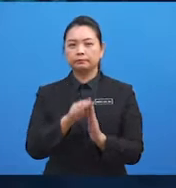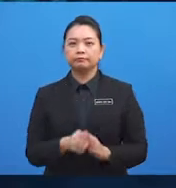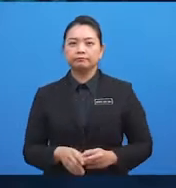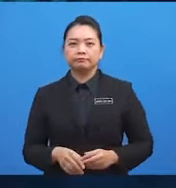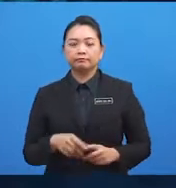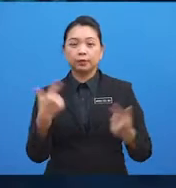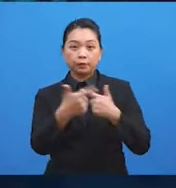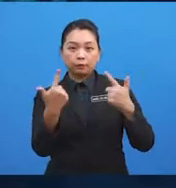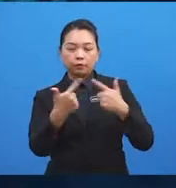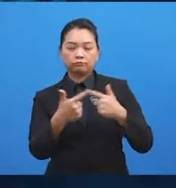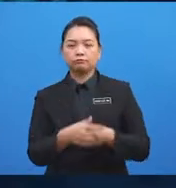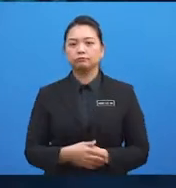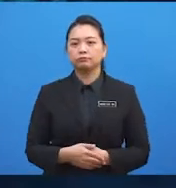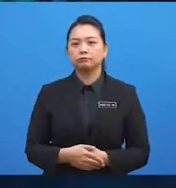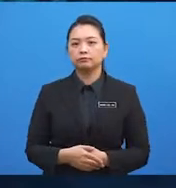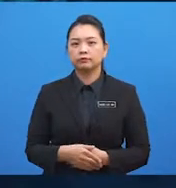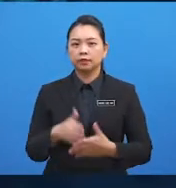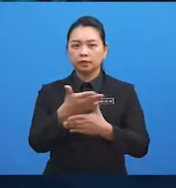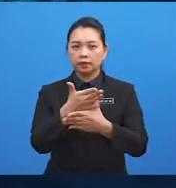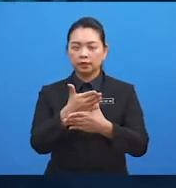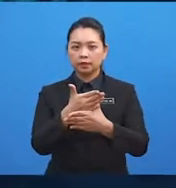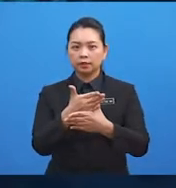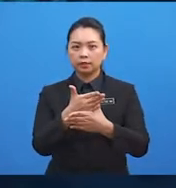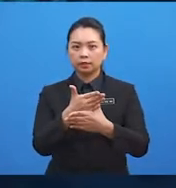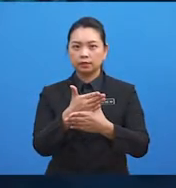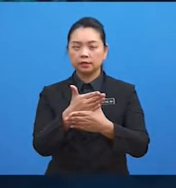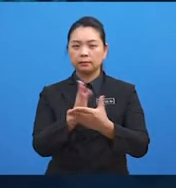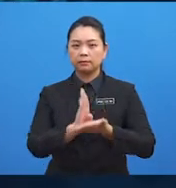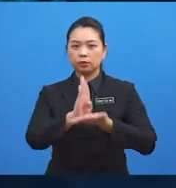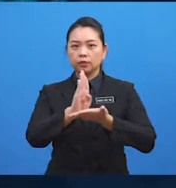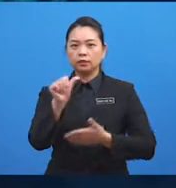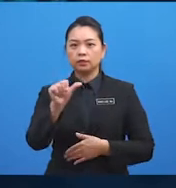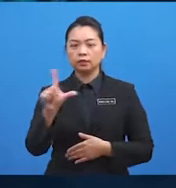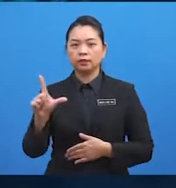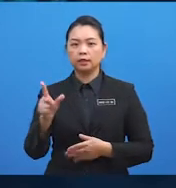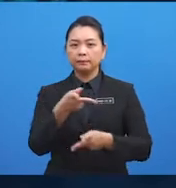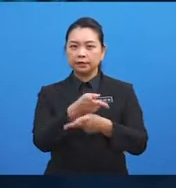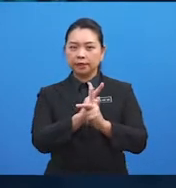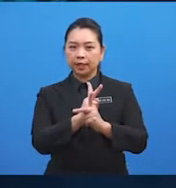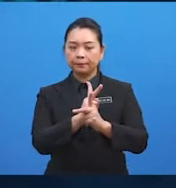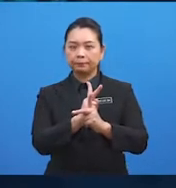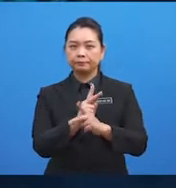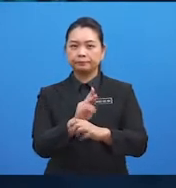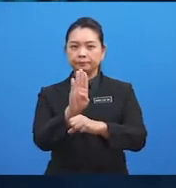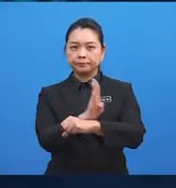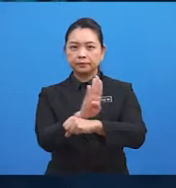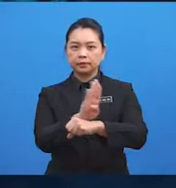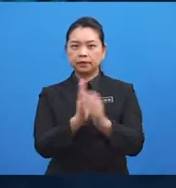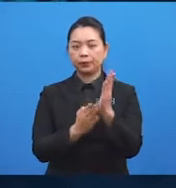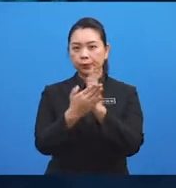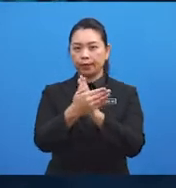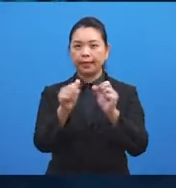saing. Antara kemudahan bantuan modal ialah pinjaman peniagaan